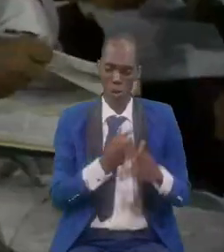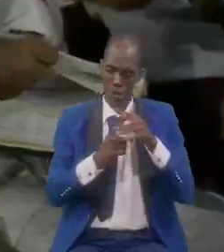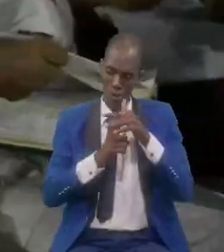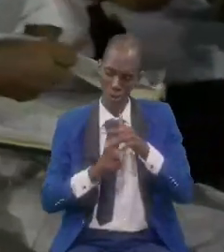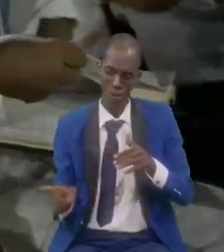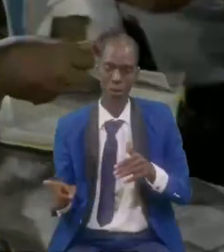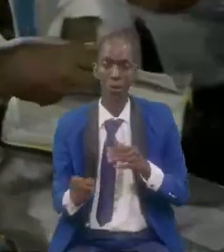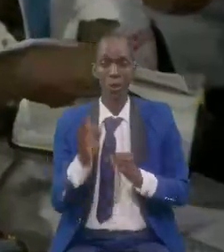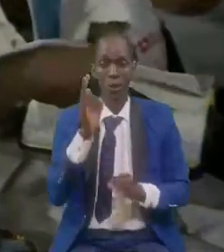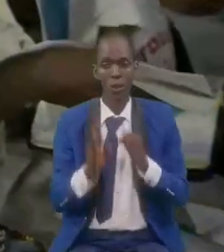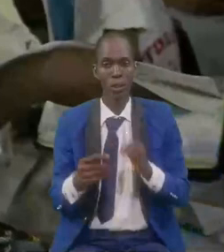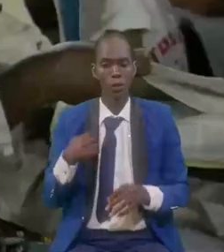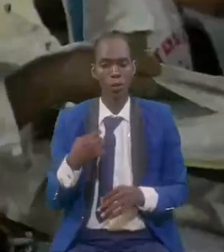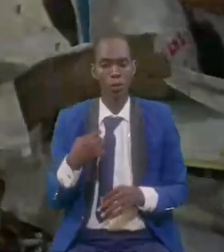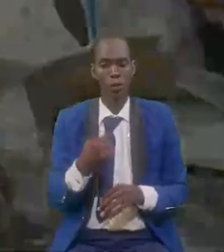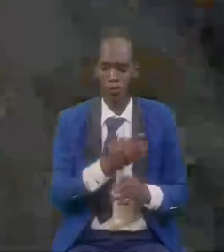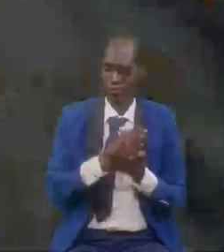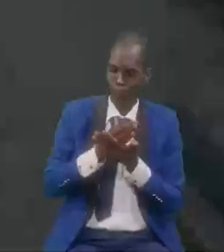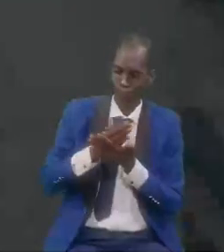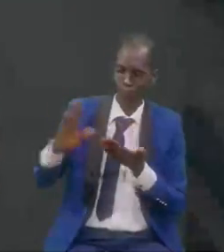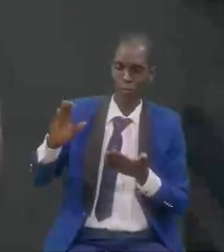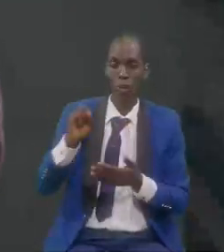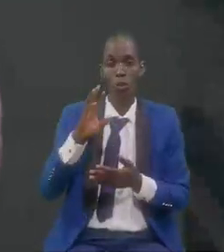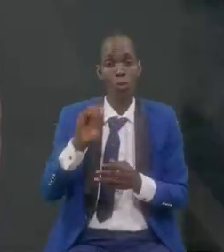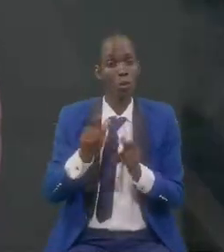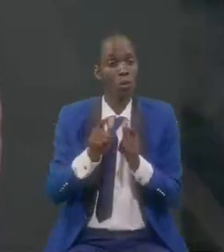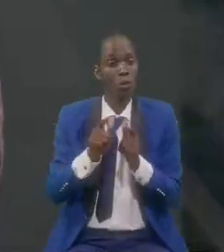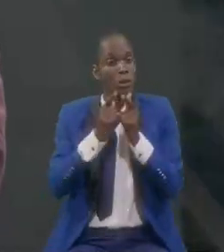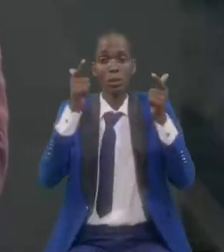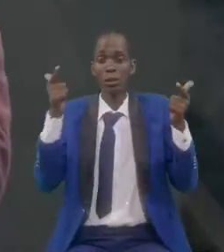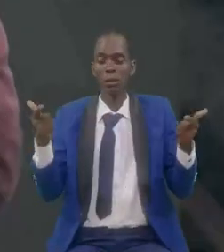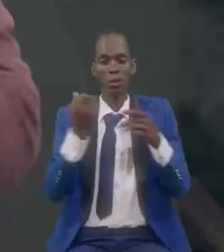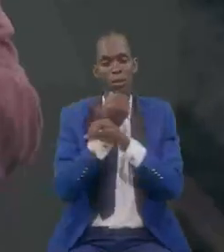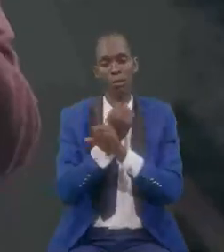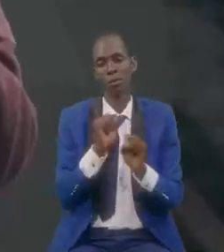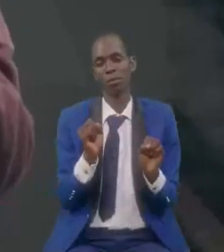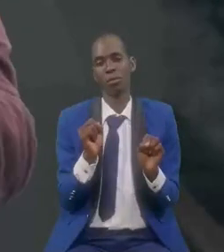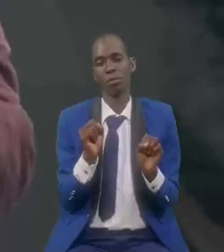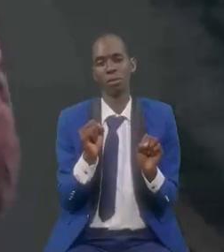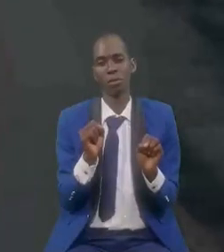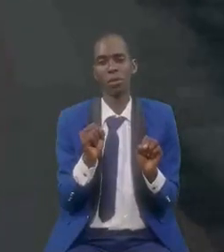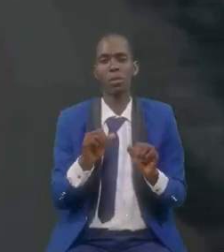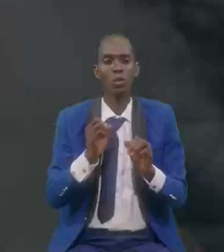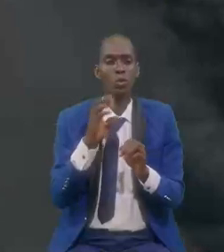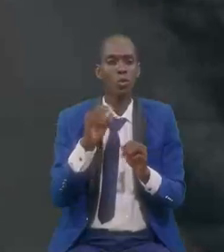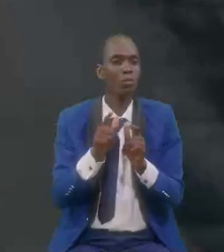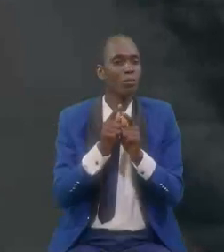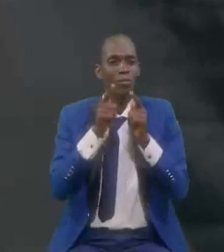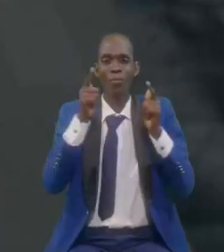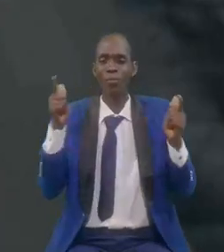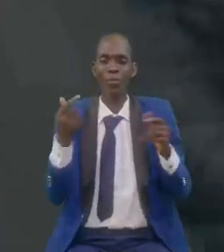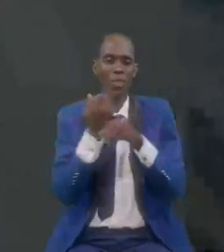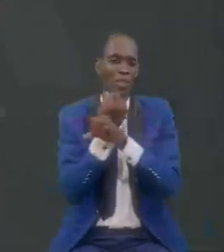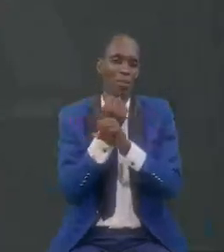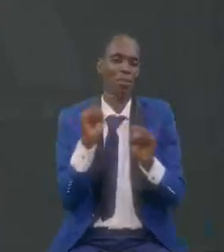Hébreux 2, 3. Comment échapperons-nous si nous négligeons un si grand salut? Un si grand